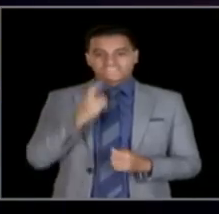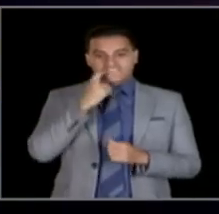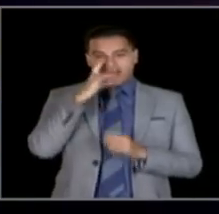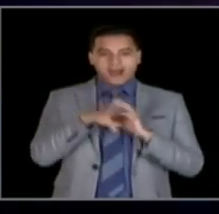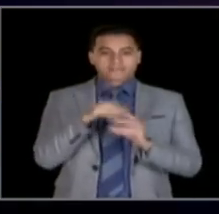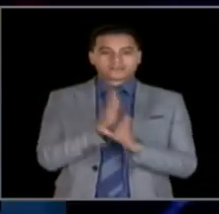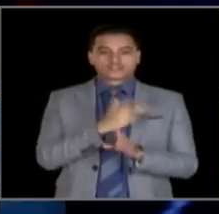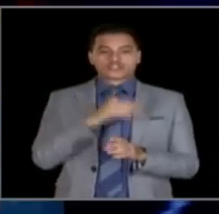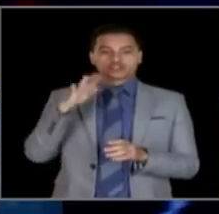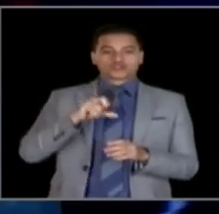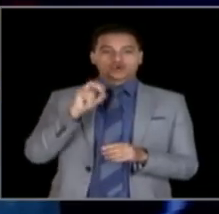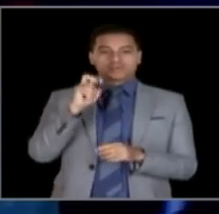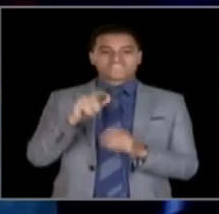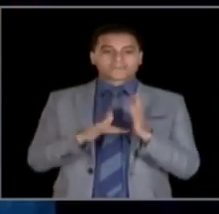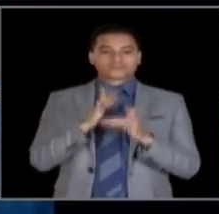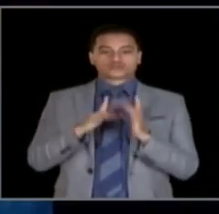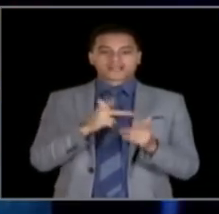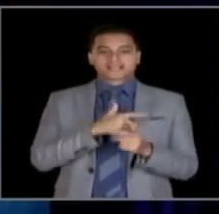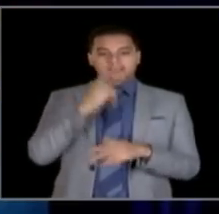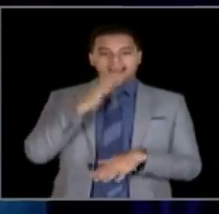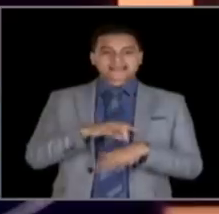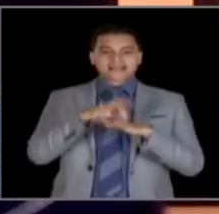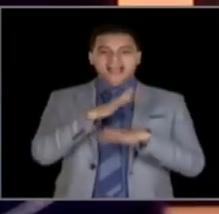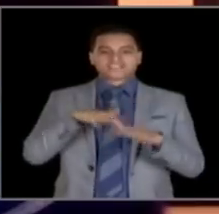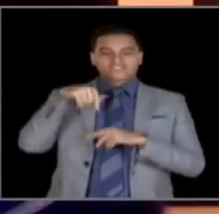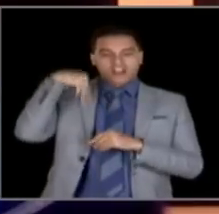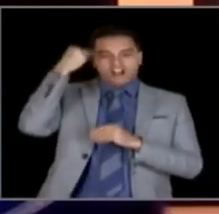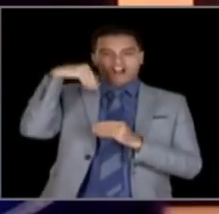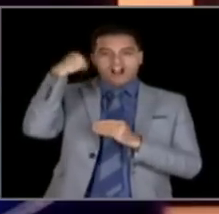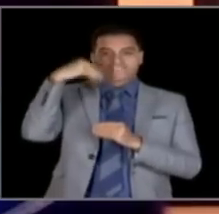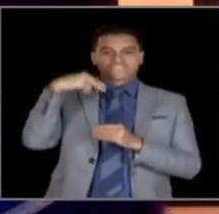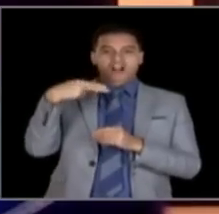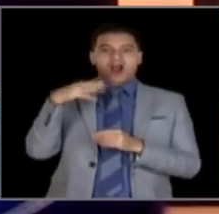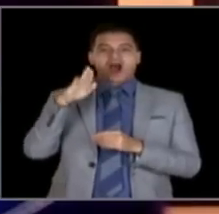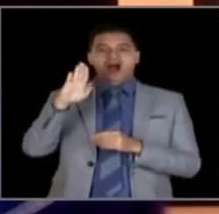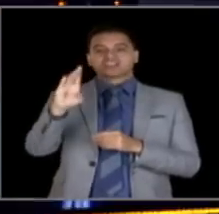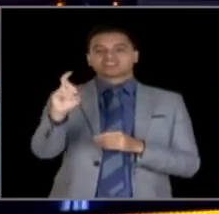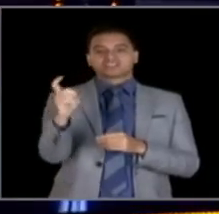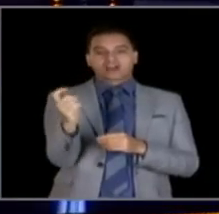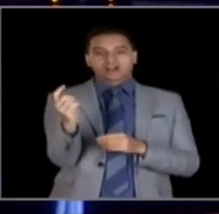فنانة قامت بدور شو في مسلسل الناس في كفر عسكر، فمن هي؟